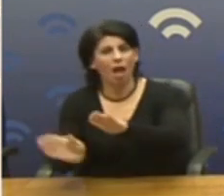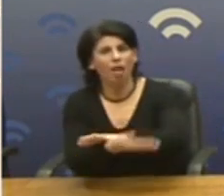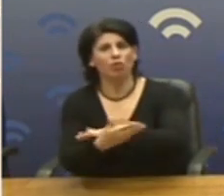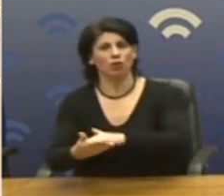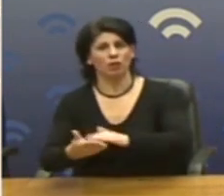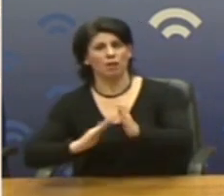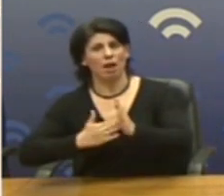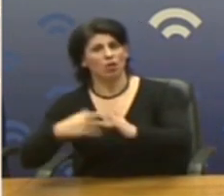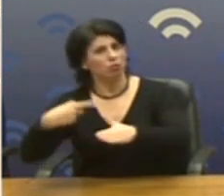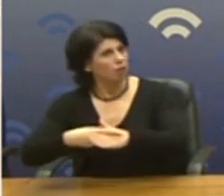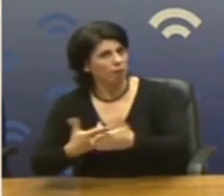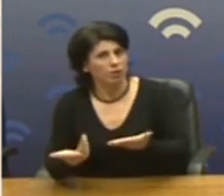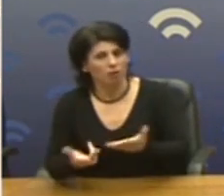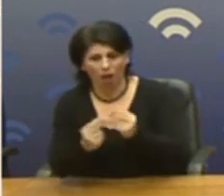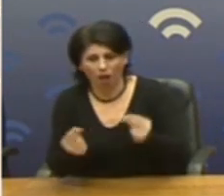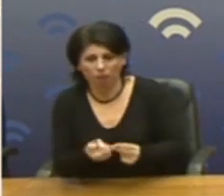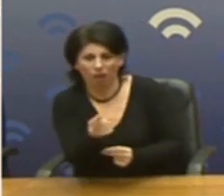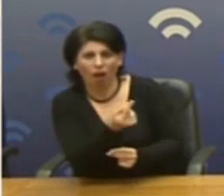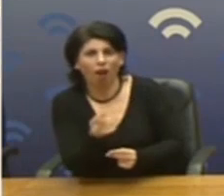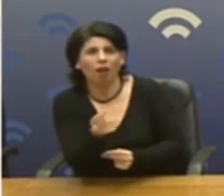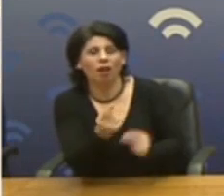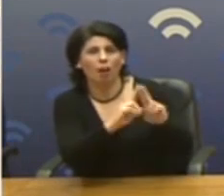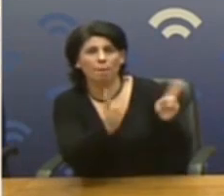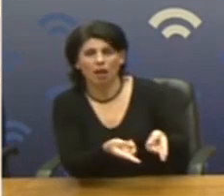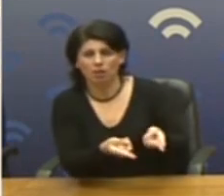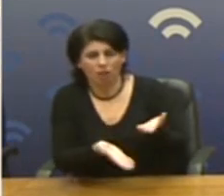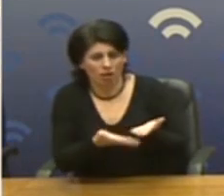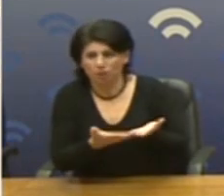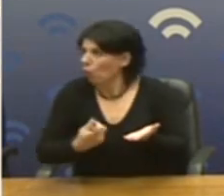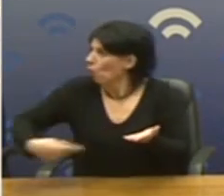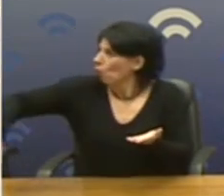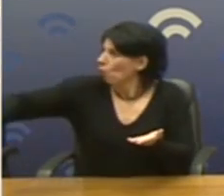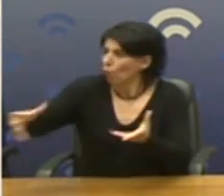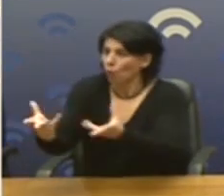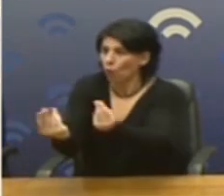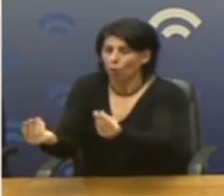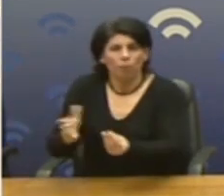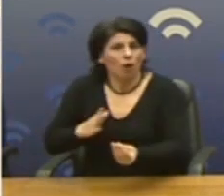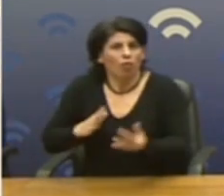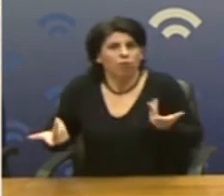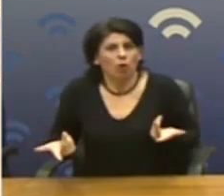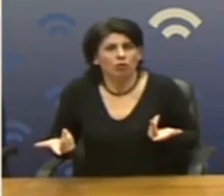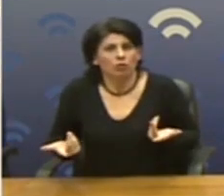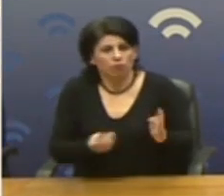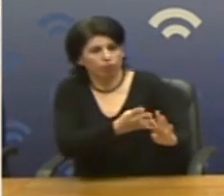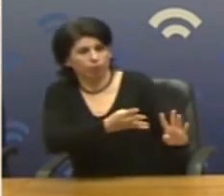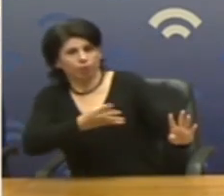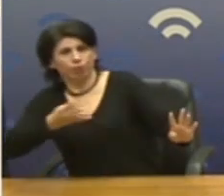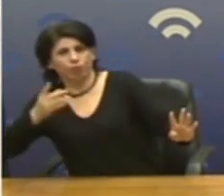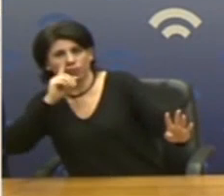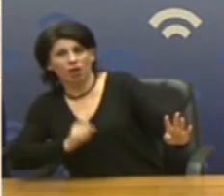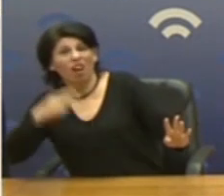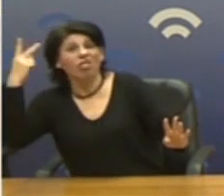εργαζόμενους, με αποτέλεσμα να μην μπορούν να εξυπηρετηθούν αποτελεσματικά οι πολίτες. Δική σας ευθύνη είναι να